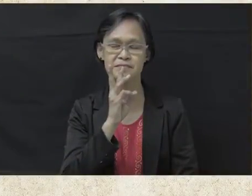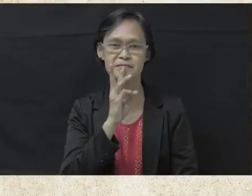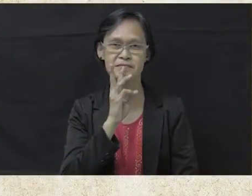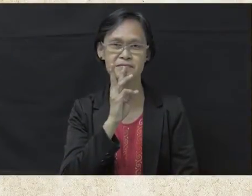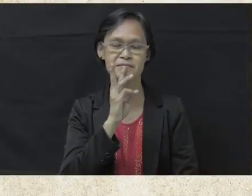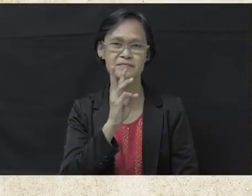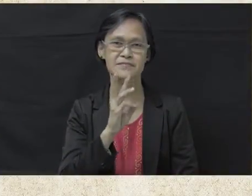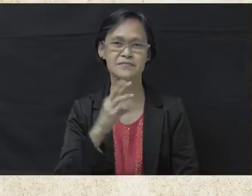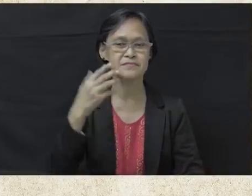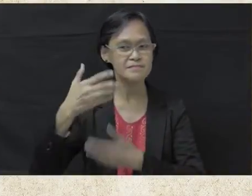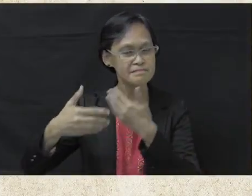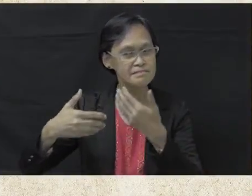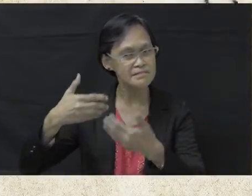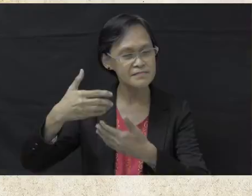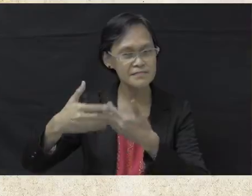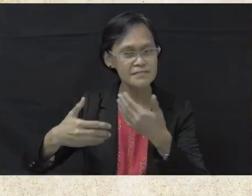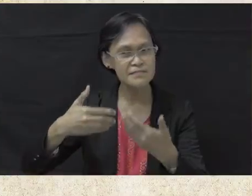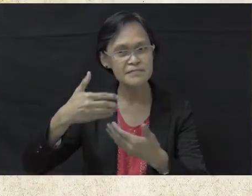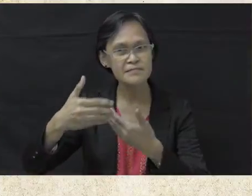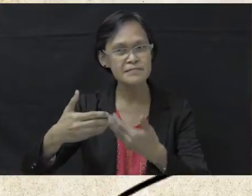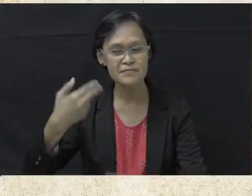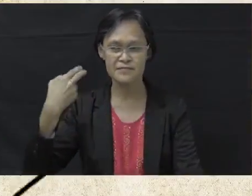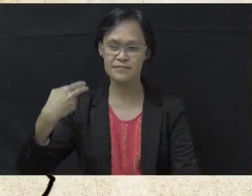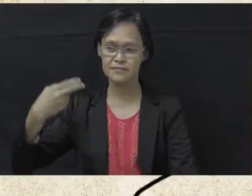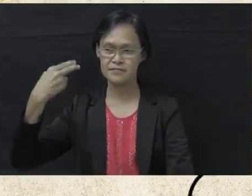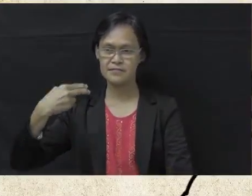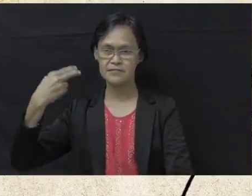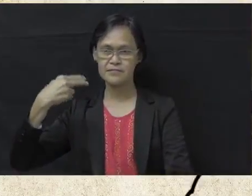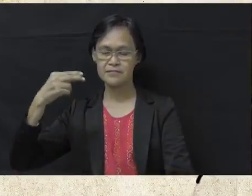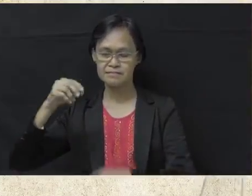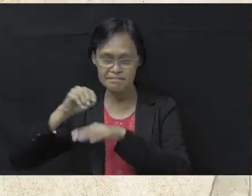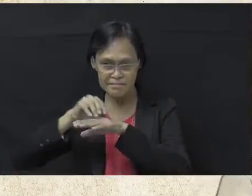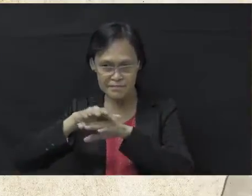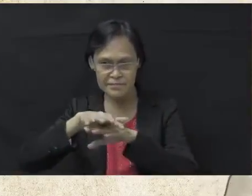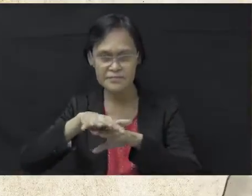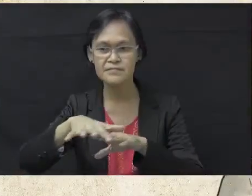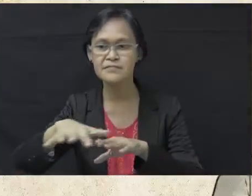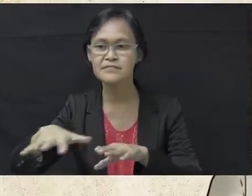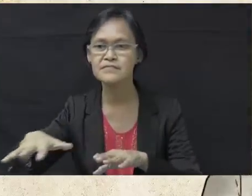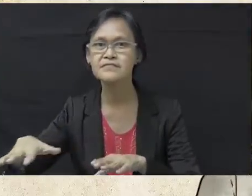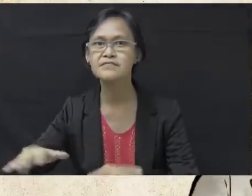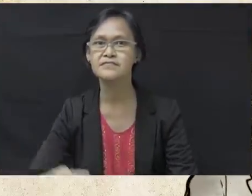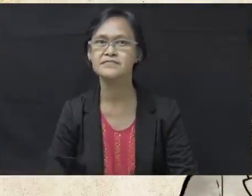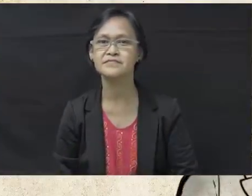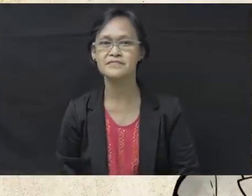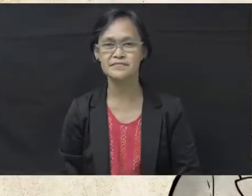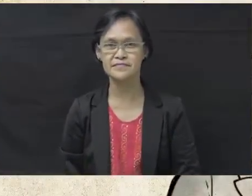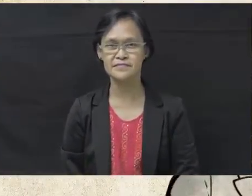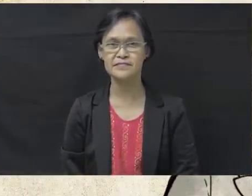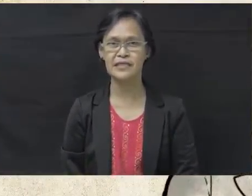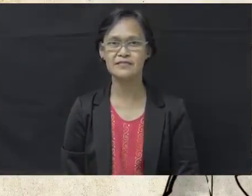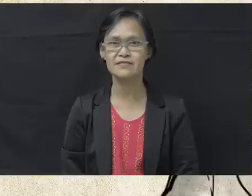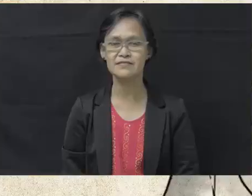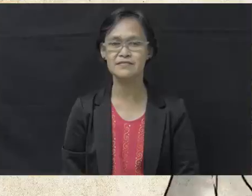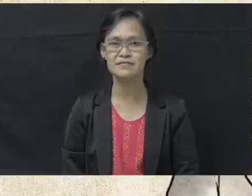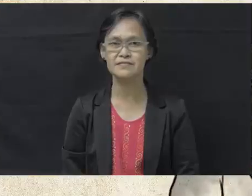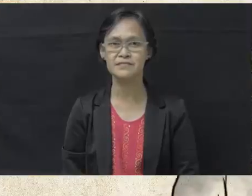Tubig. Kasabay ng agos nito ang pagdaloy ng ating kasaysayan.